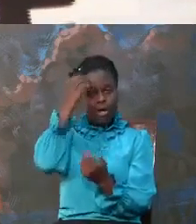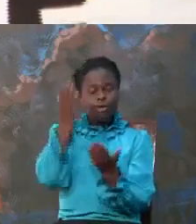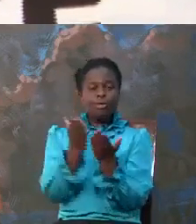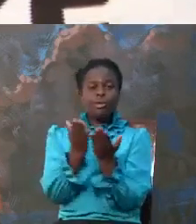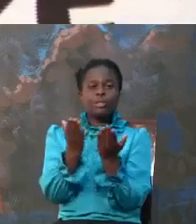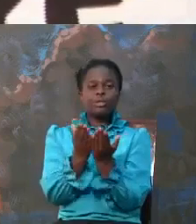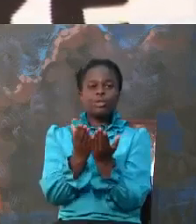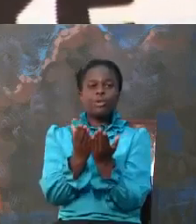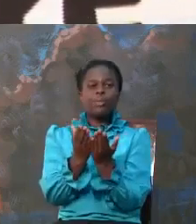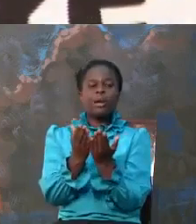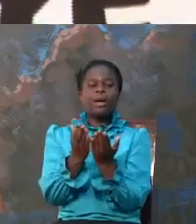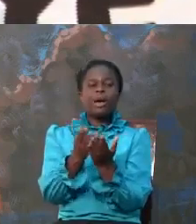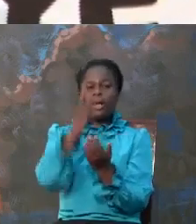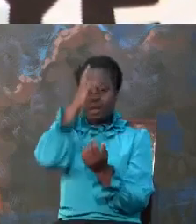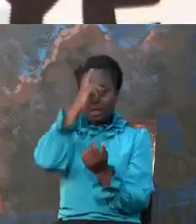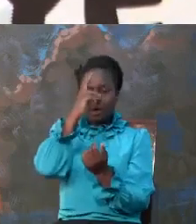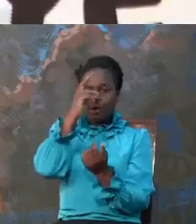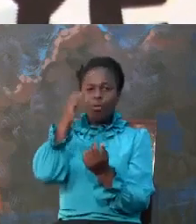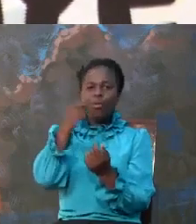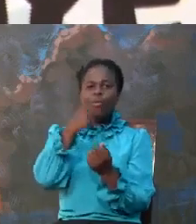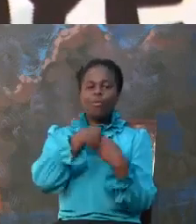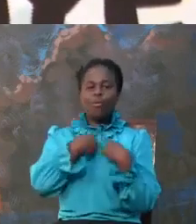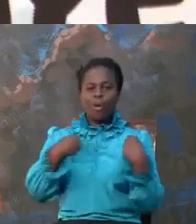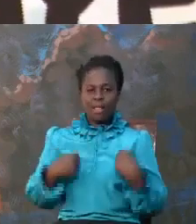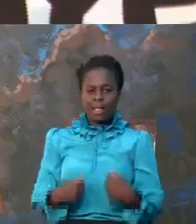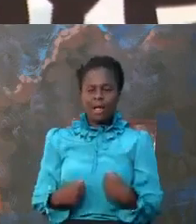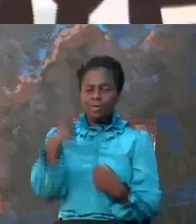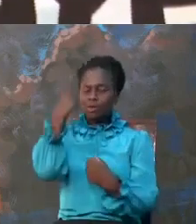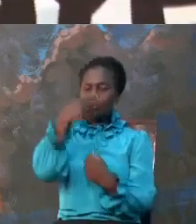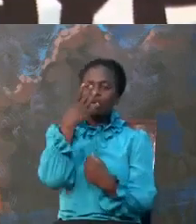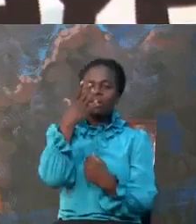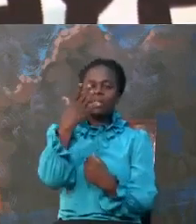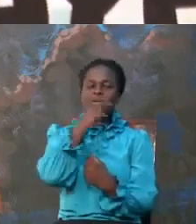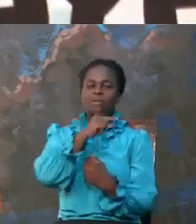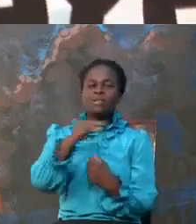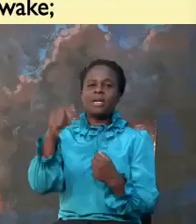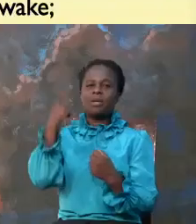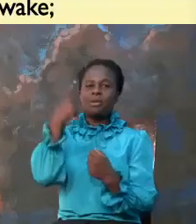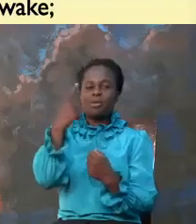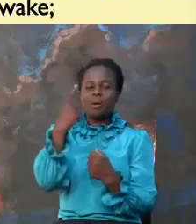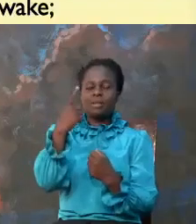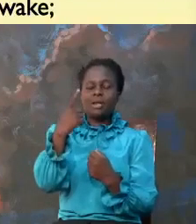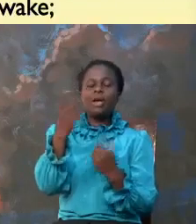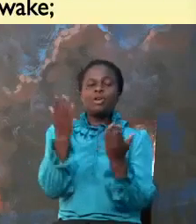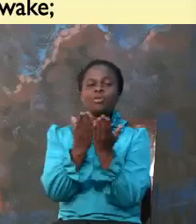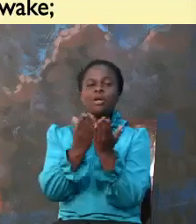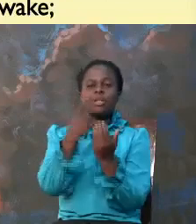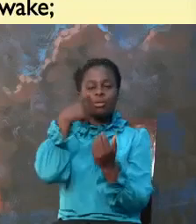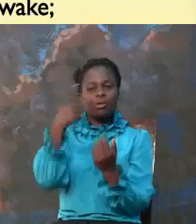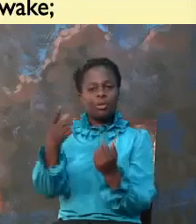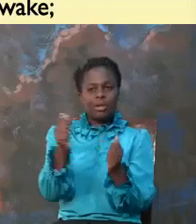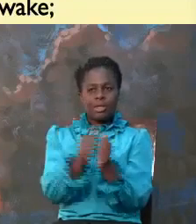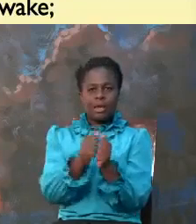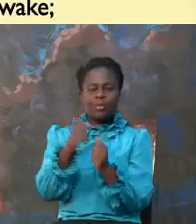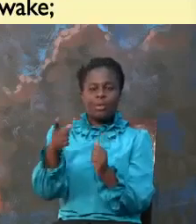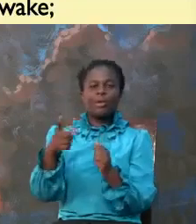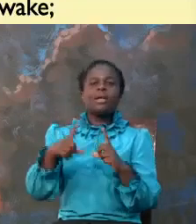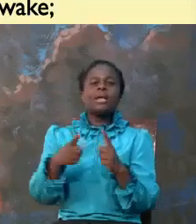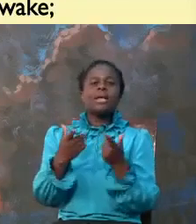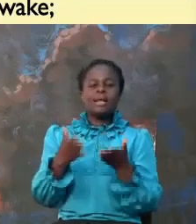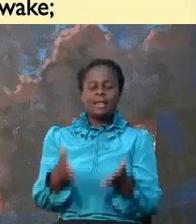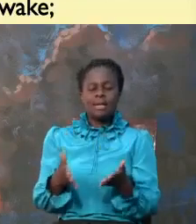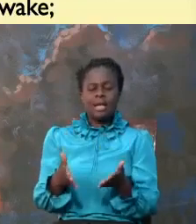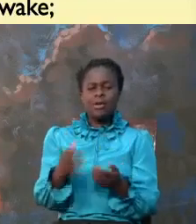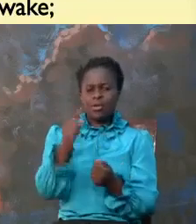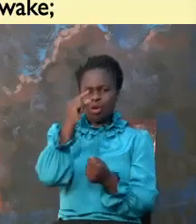kusoma katika Walawi sura ya tano, sura ya kwanza, mstari wa kwanza mpaka mstari wa tano. Tulisoma tukaona jambo hilo. Lakini leo nataka